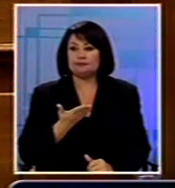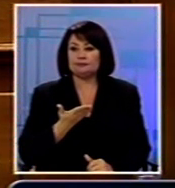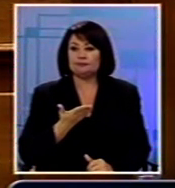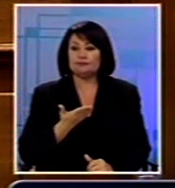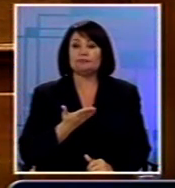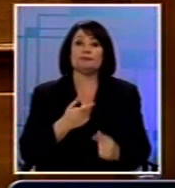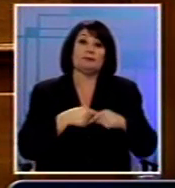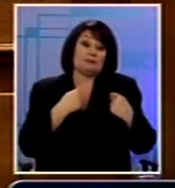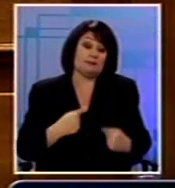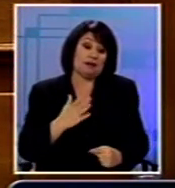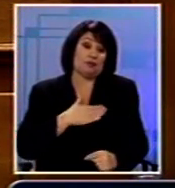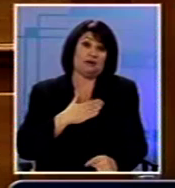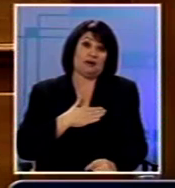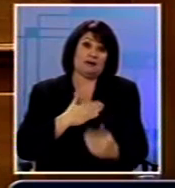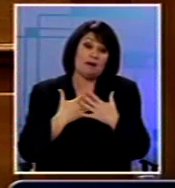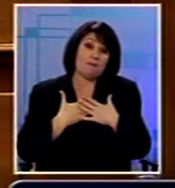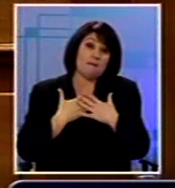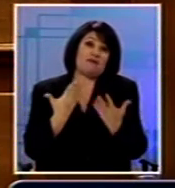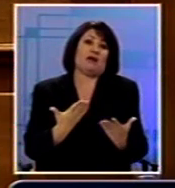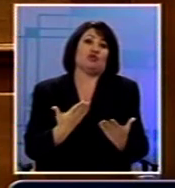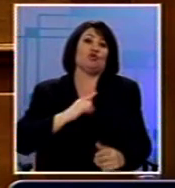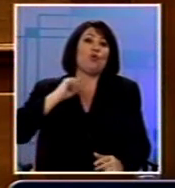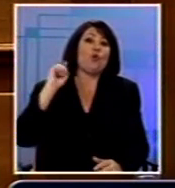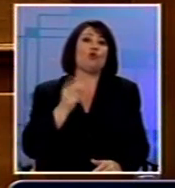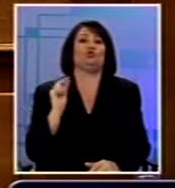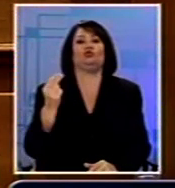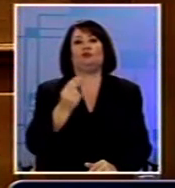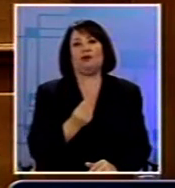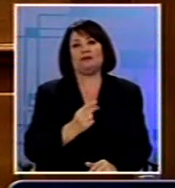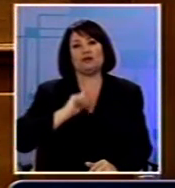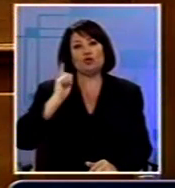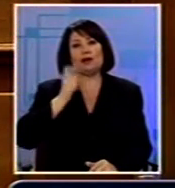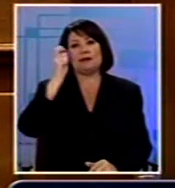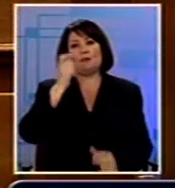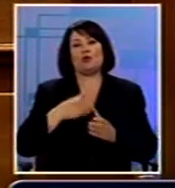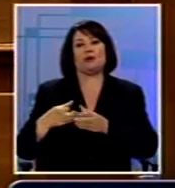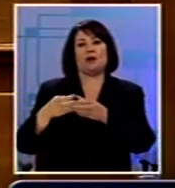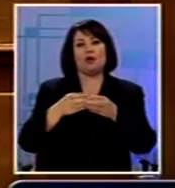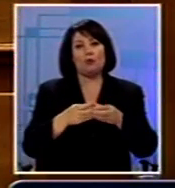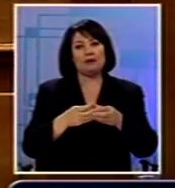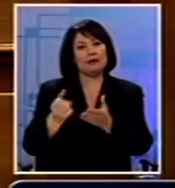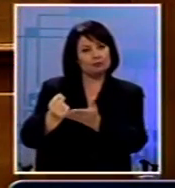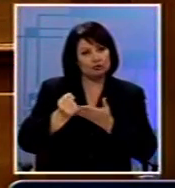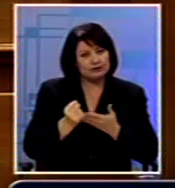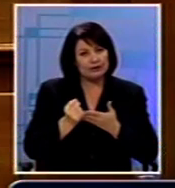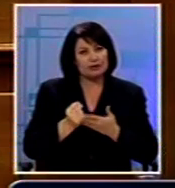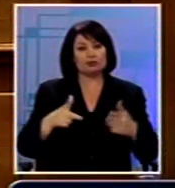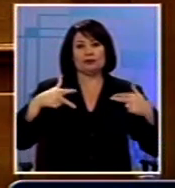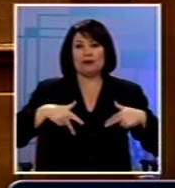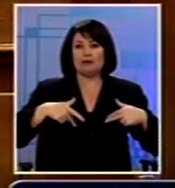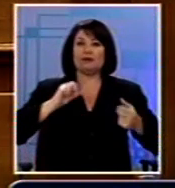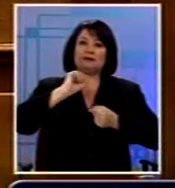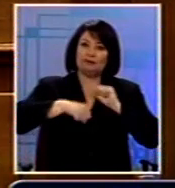από τα βάθη της καρδιάς μου όλους τους βουλευτές όλων των κομμάτων που στήριξαν και στηρίζουν αυτή την